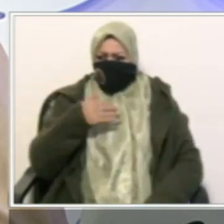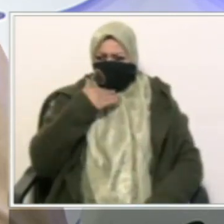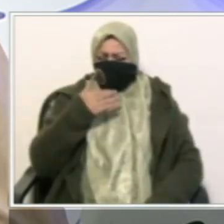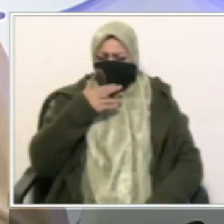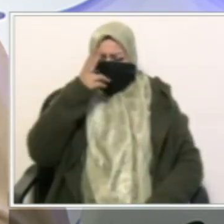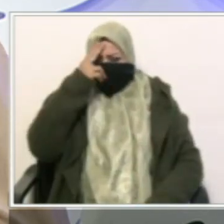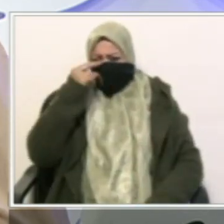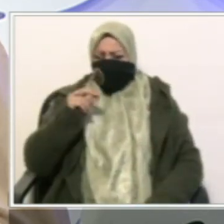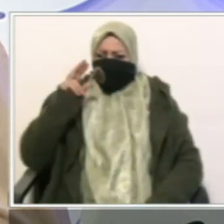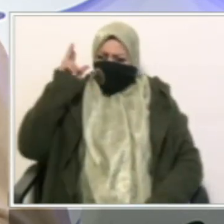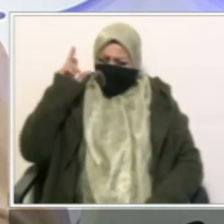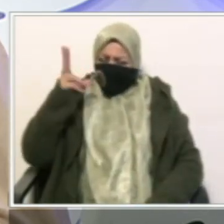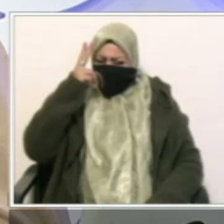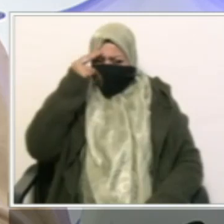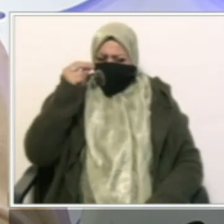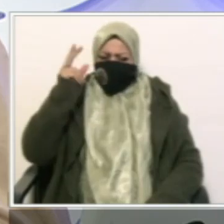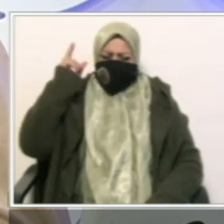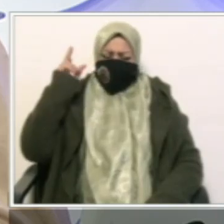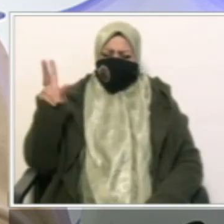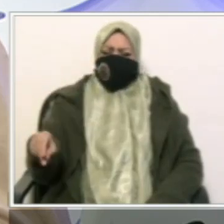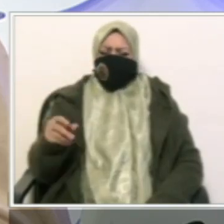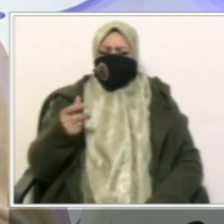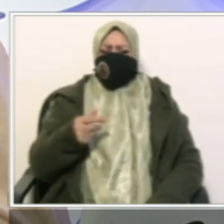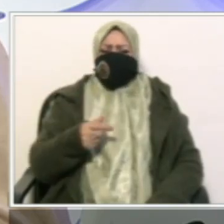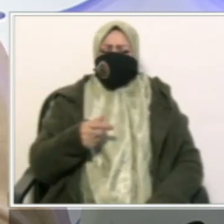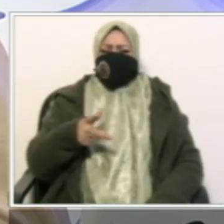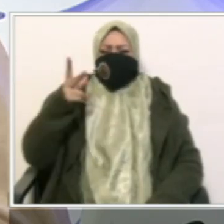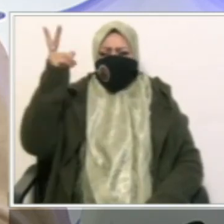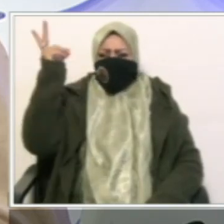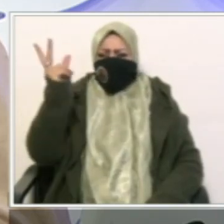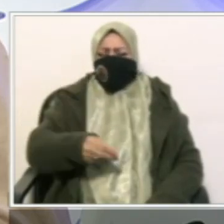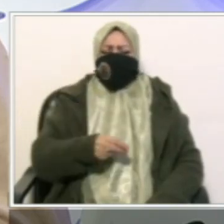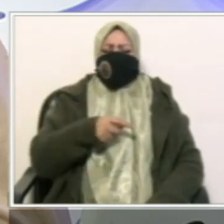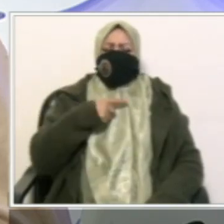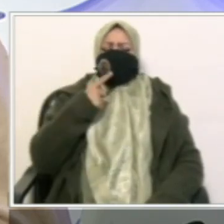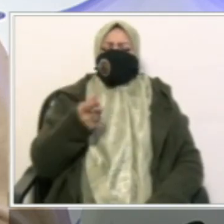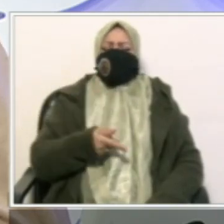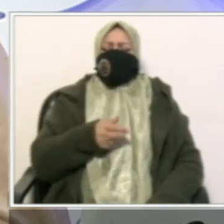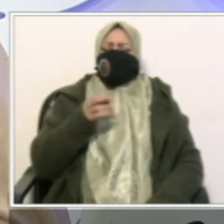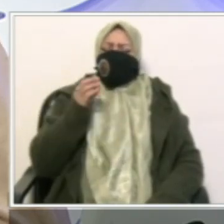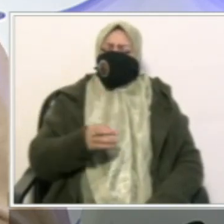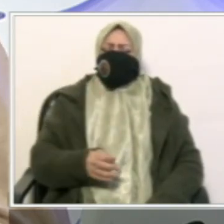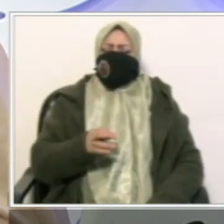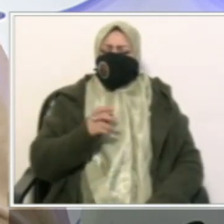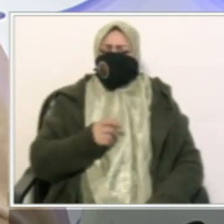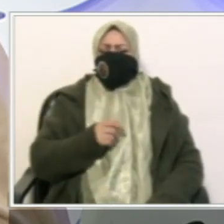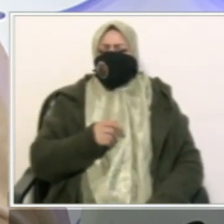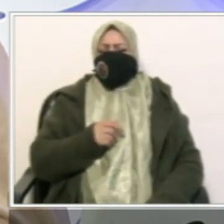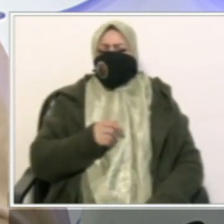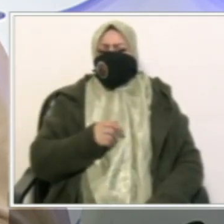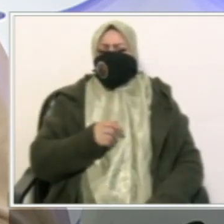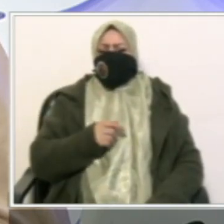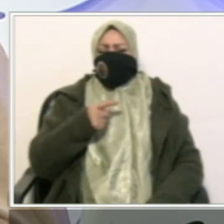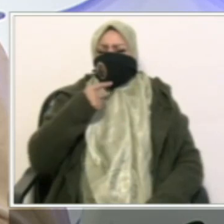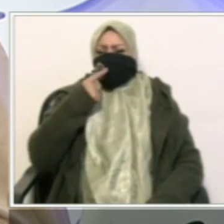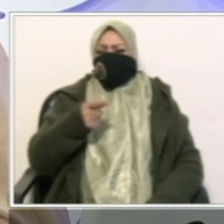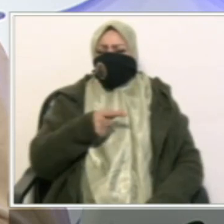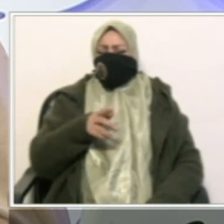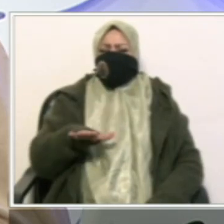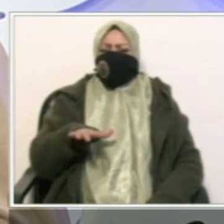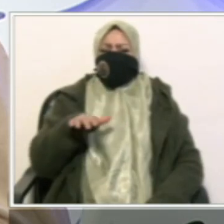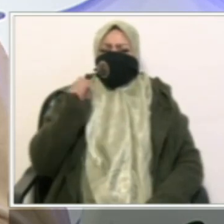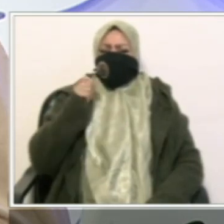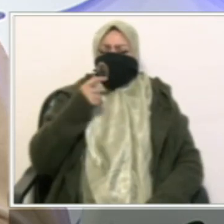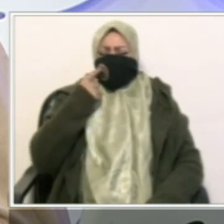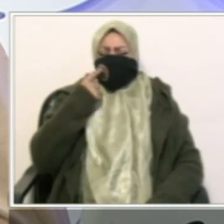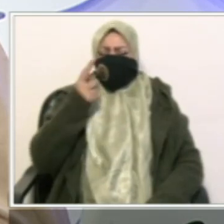على المقاومة هناك في غزة وفي غيرها، حتى أنكر عليهم أنهم يحدفوا بالرشاد،